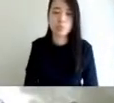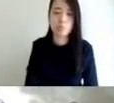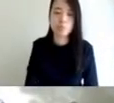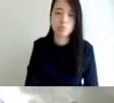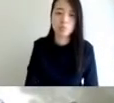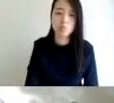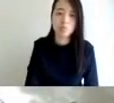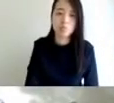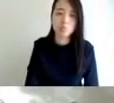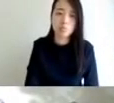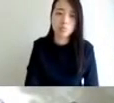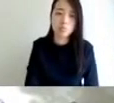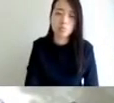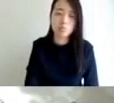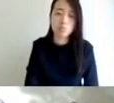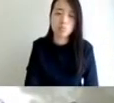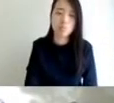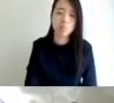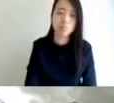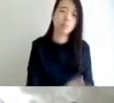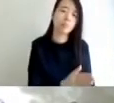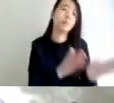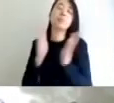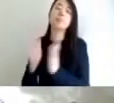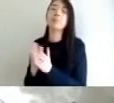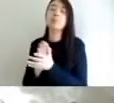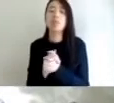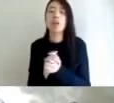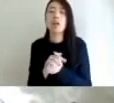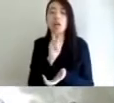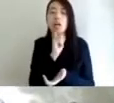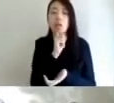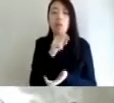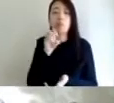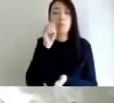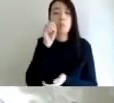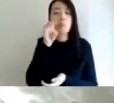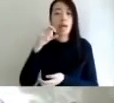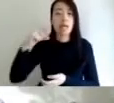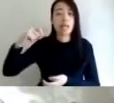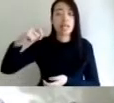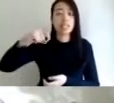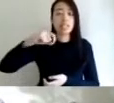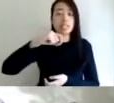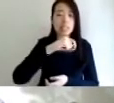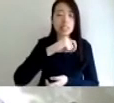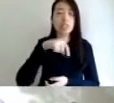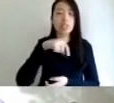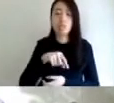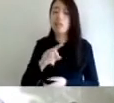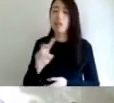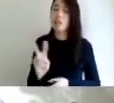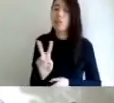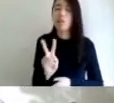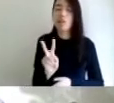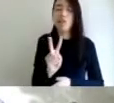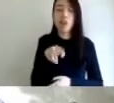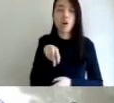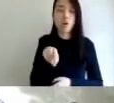咁另外都有一啲白蚁，咁佢哋同樣咧都係一啲咬